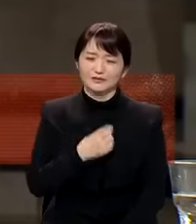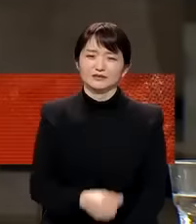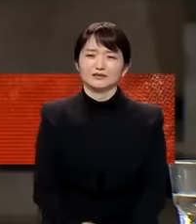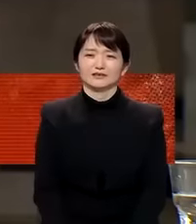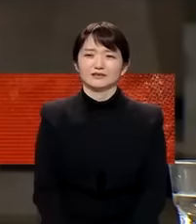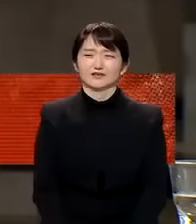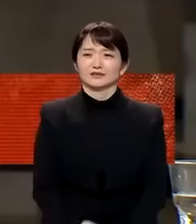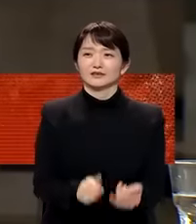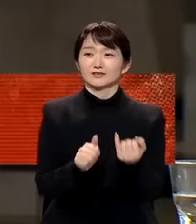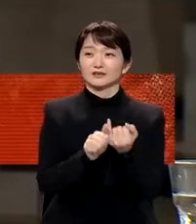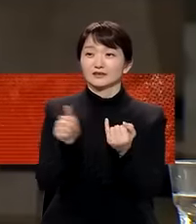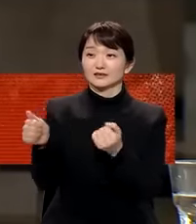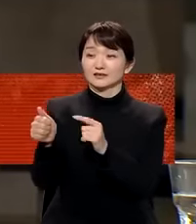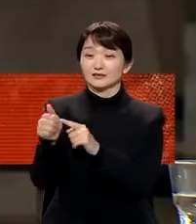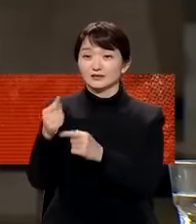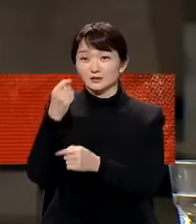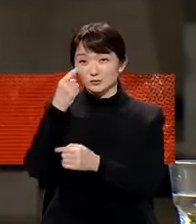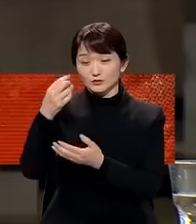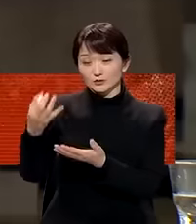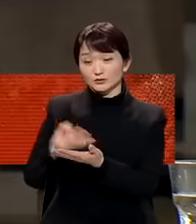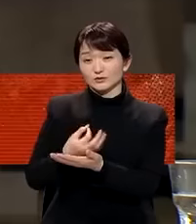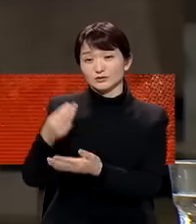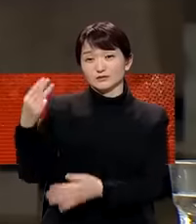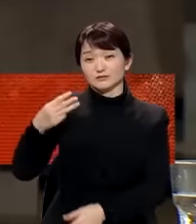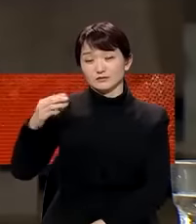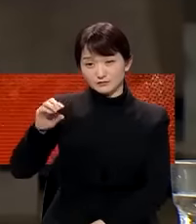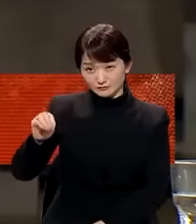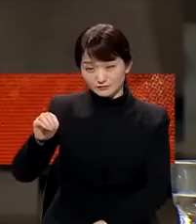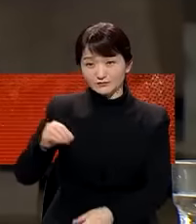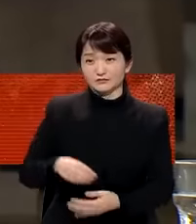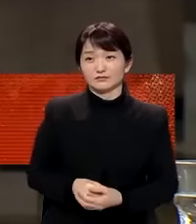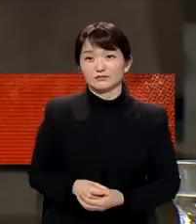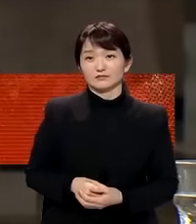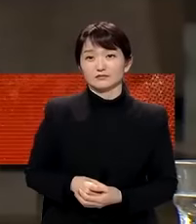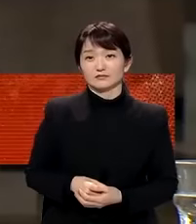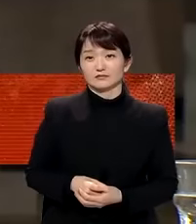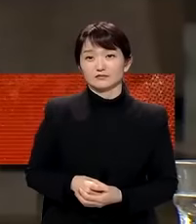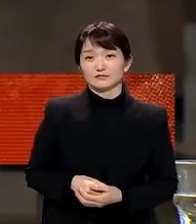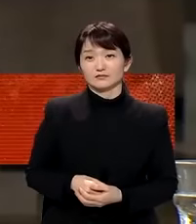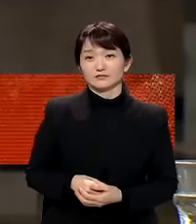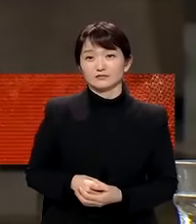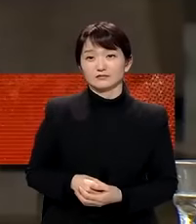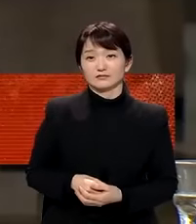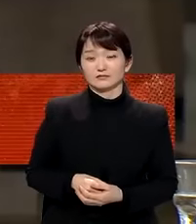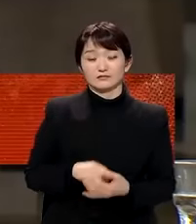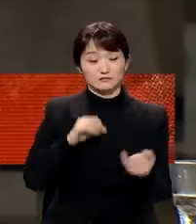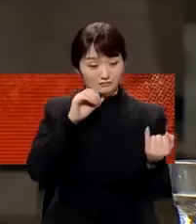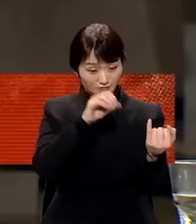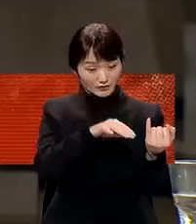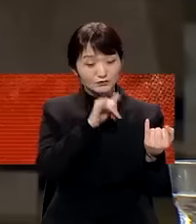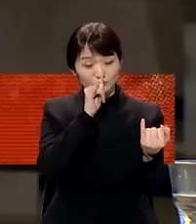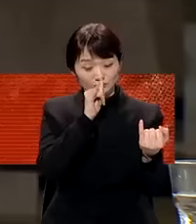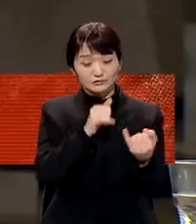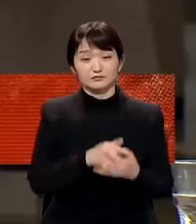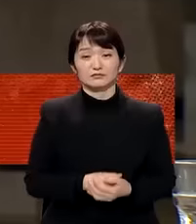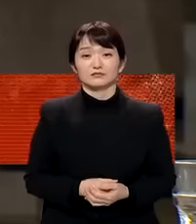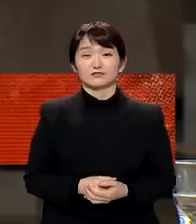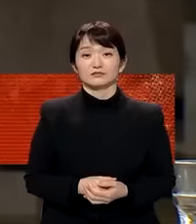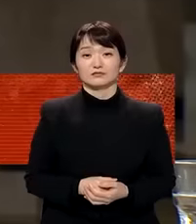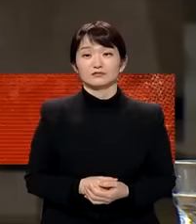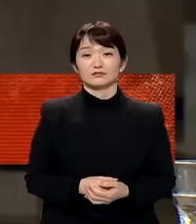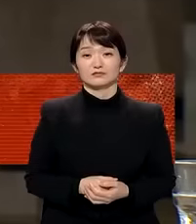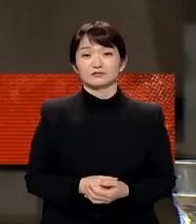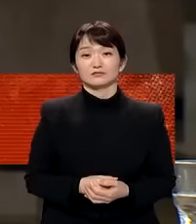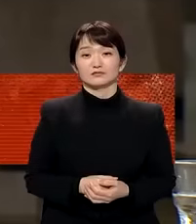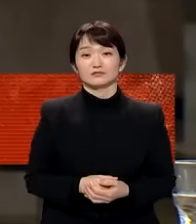어 남편이 한 3천 정도 벌어오면 뭐 사실 남편이 저 정도는 얘기를 할 수 있을 것 같고요 나중에 그